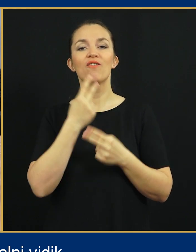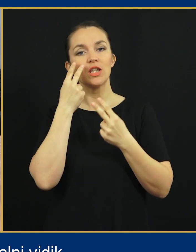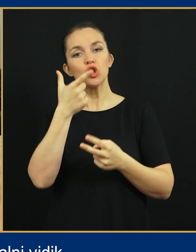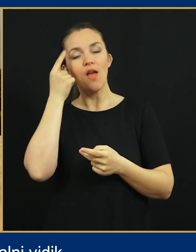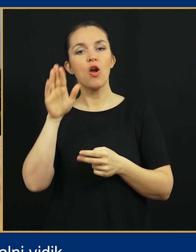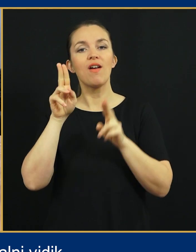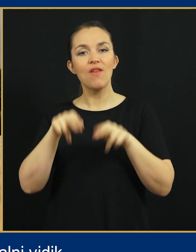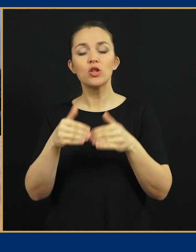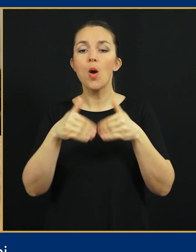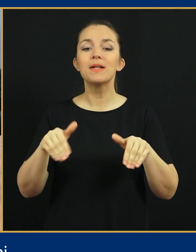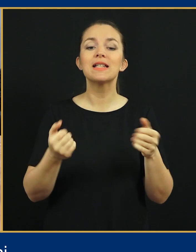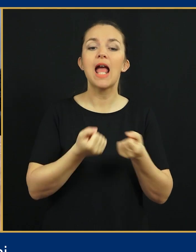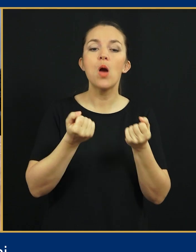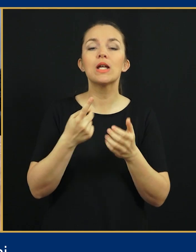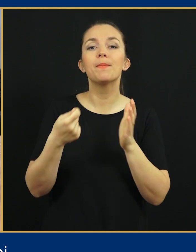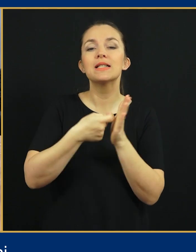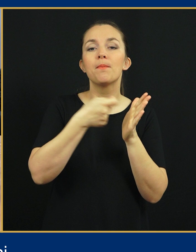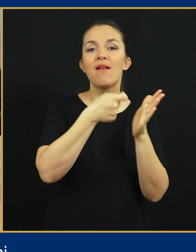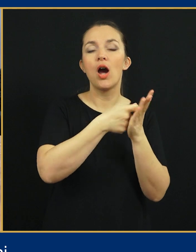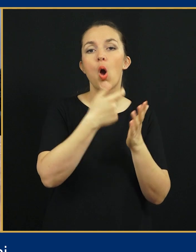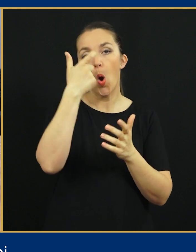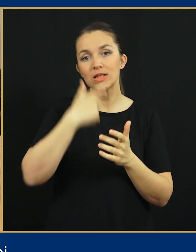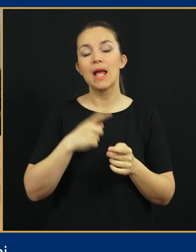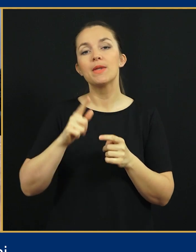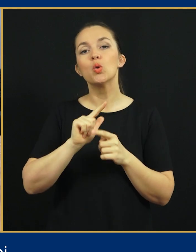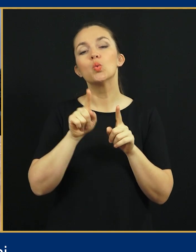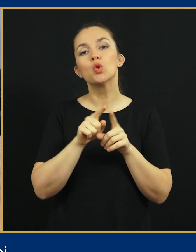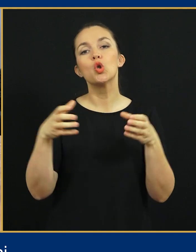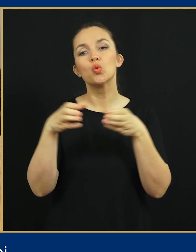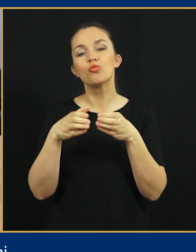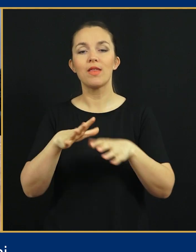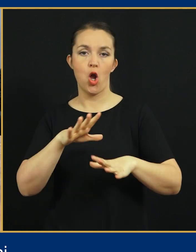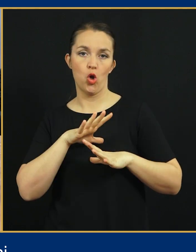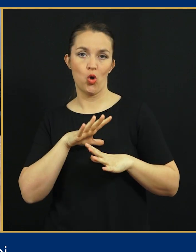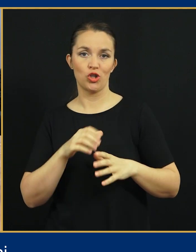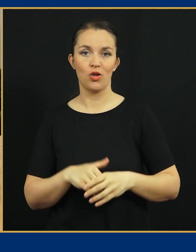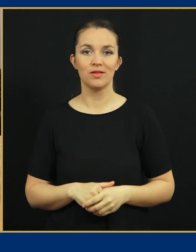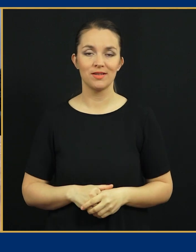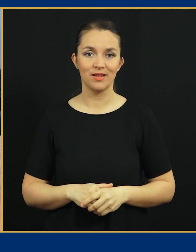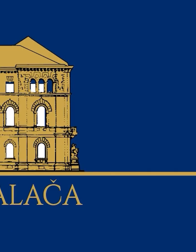omejiti dejavnike, ki prispevajo k osebni in tudi družbeni ogroženosti.